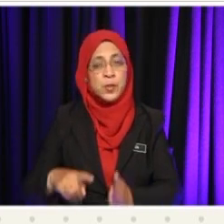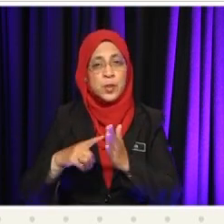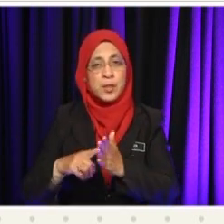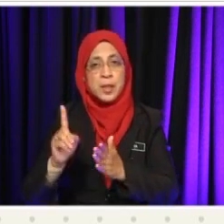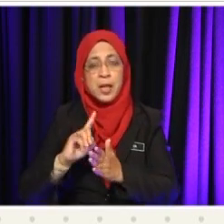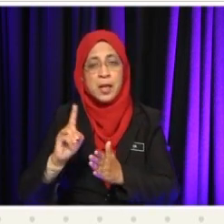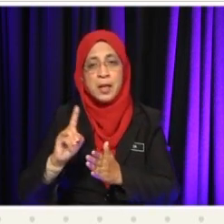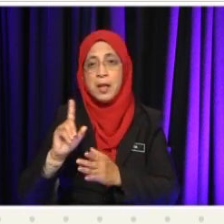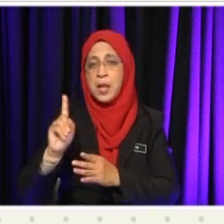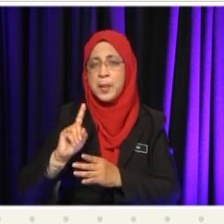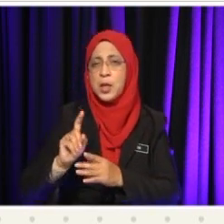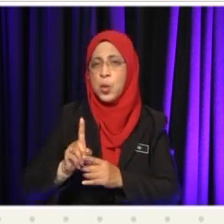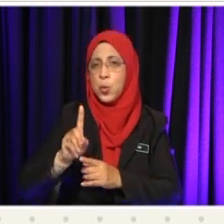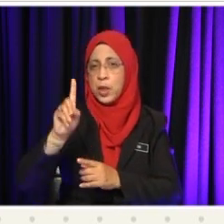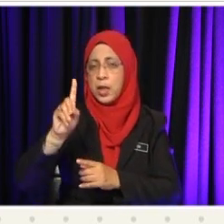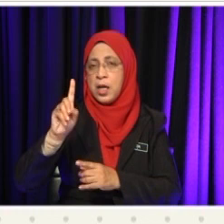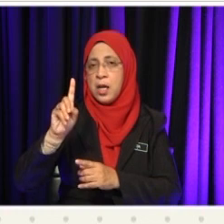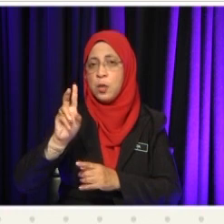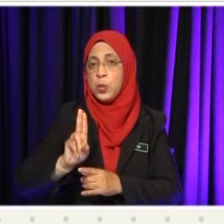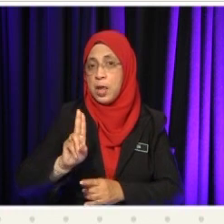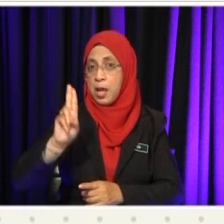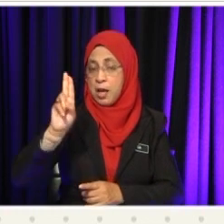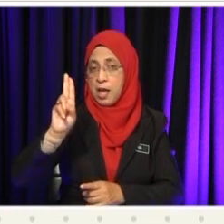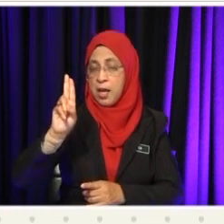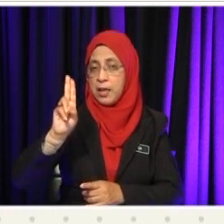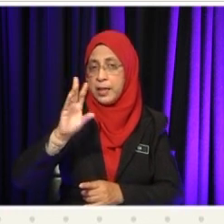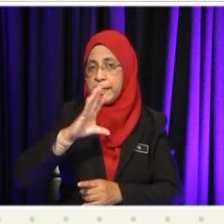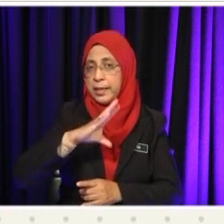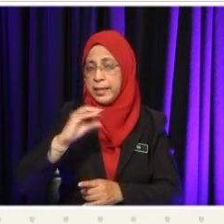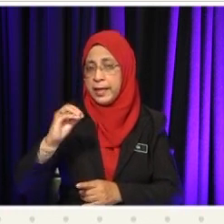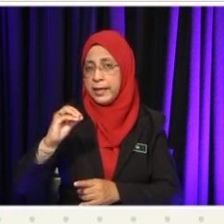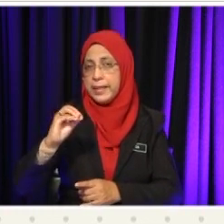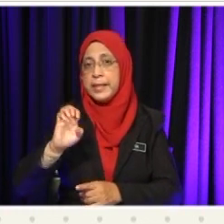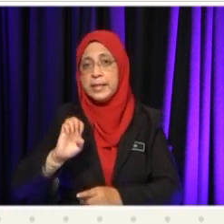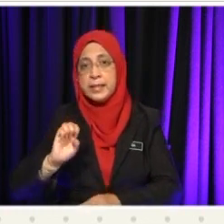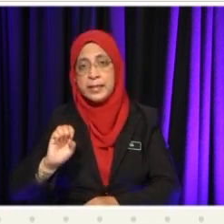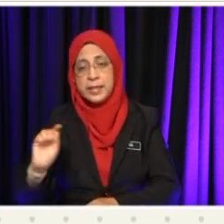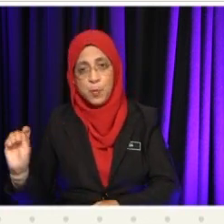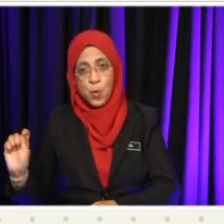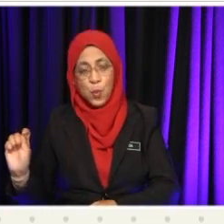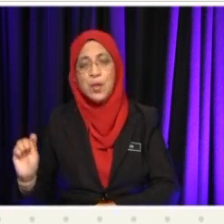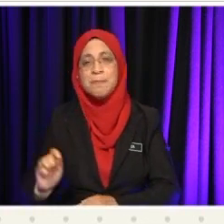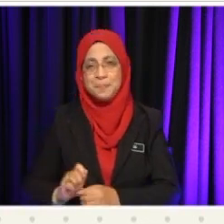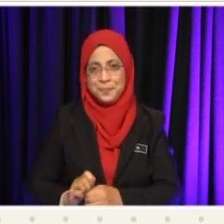planetariumnya berada di hemis Vira Utara dan juga hemisfera Timur